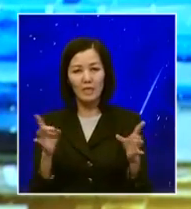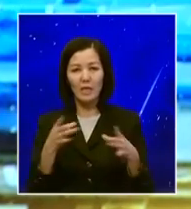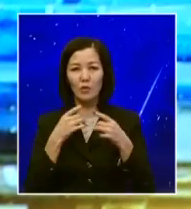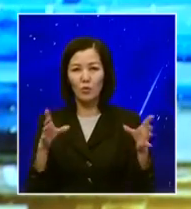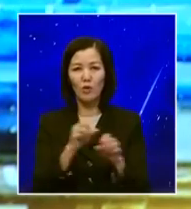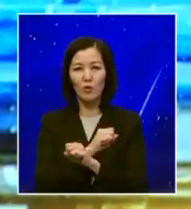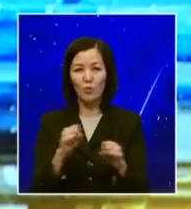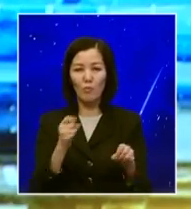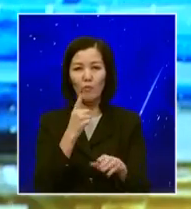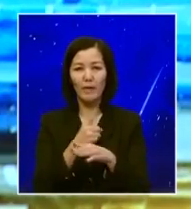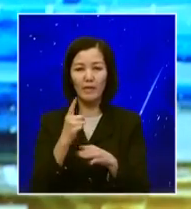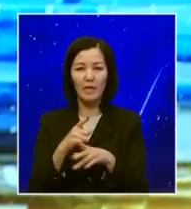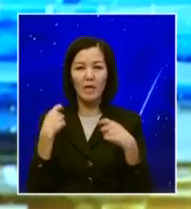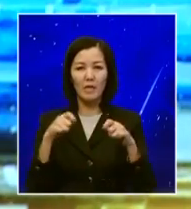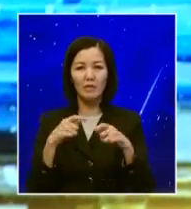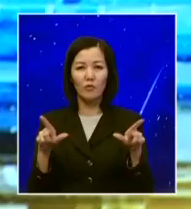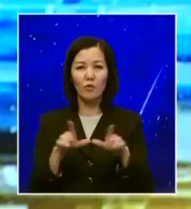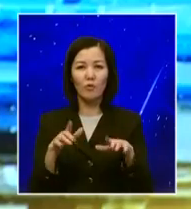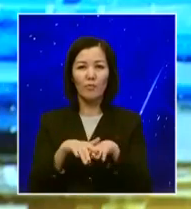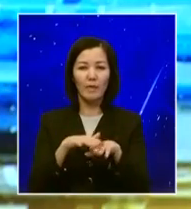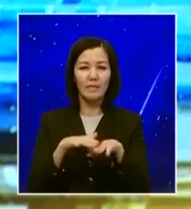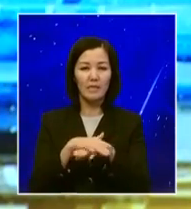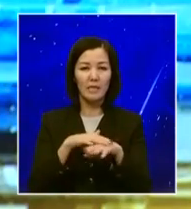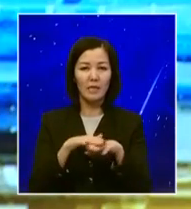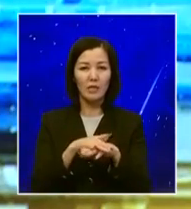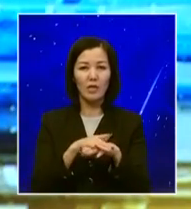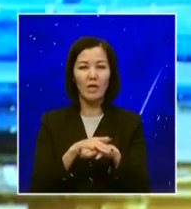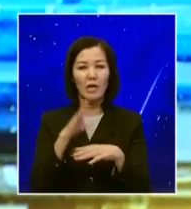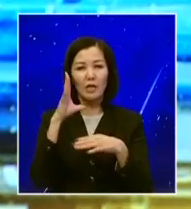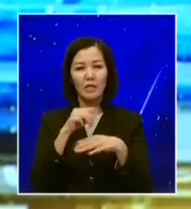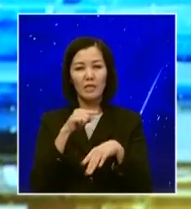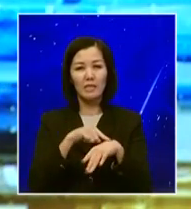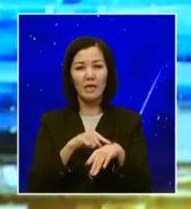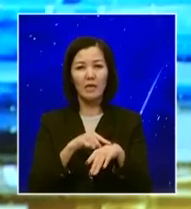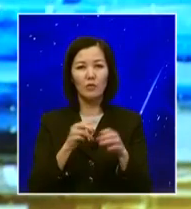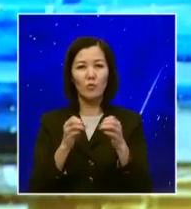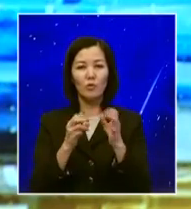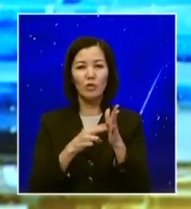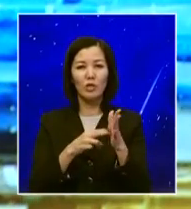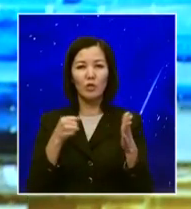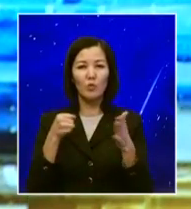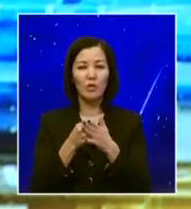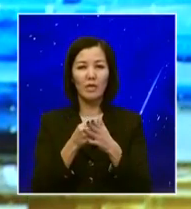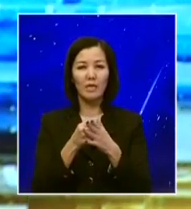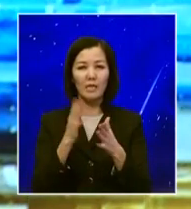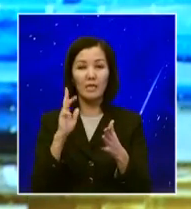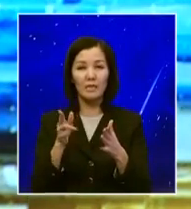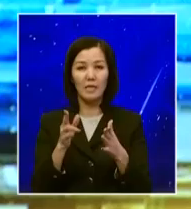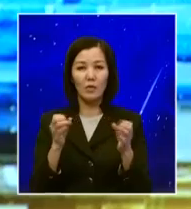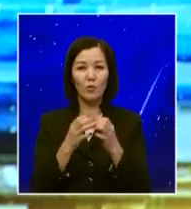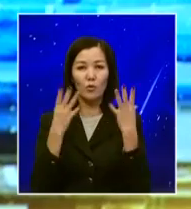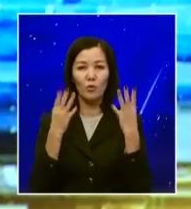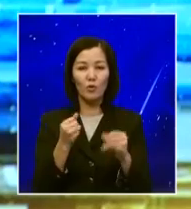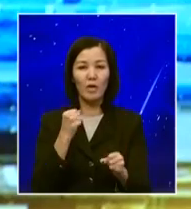отыр. Сауда орындары, базарлардың жұмыс уақыттары да кешкілік 17:00-ге дейін қысқартылды. Алдағы 10 күнге енгізілген